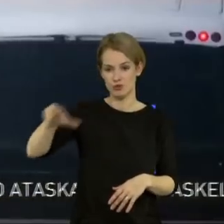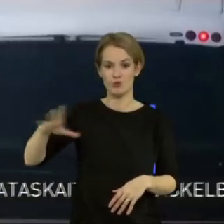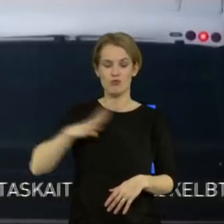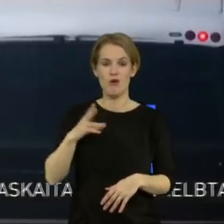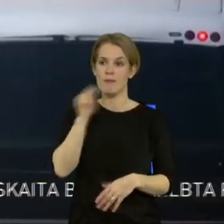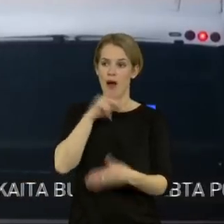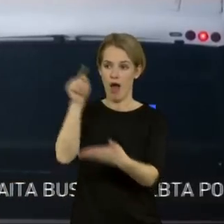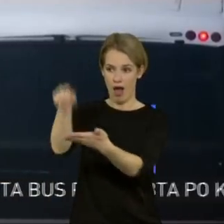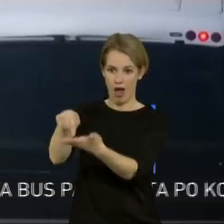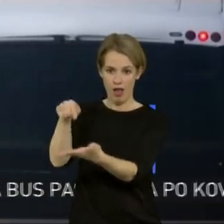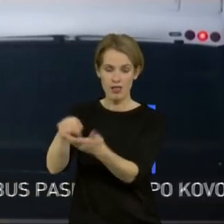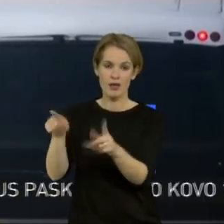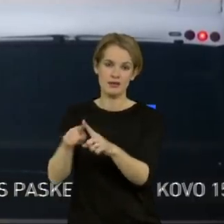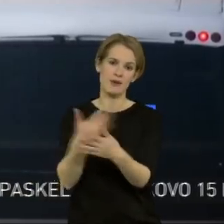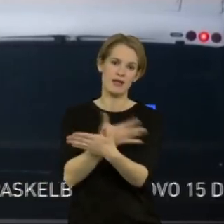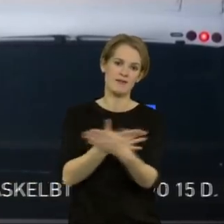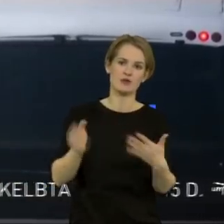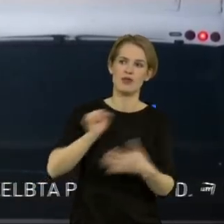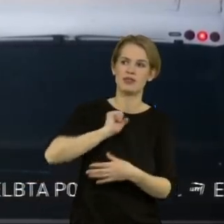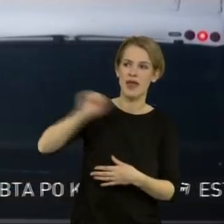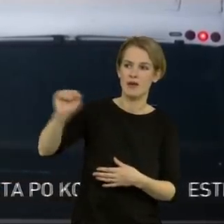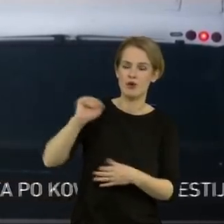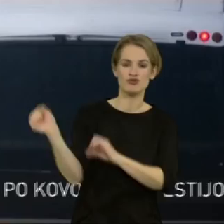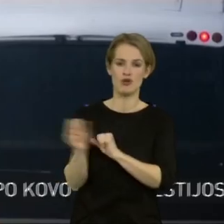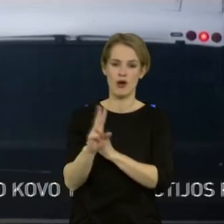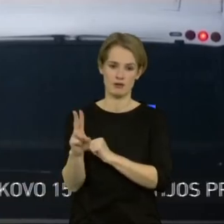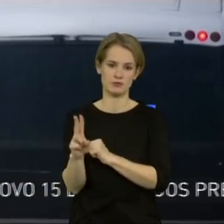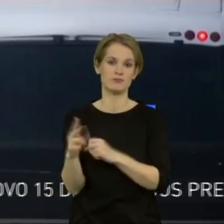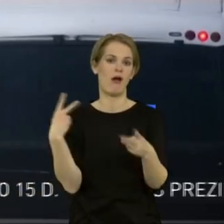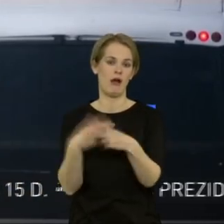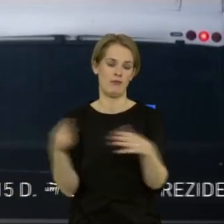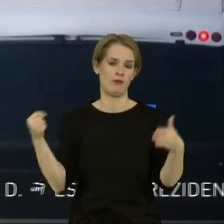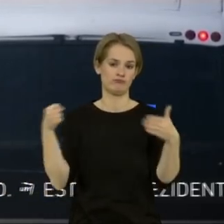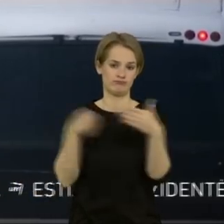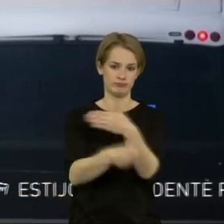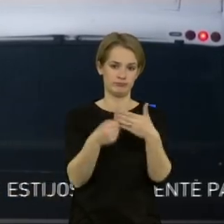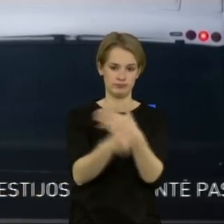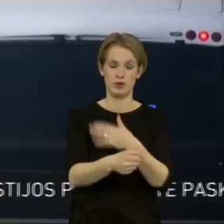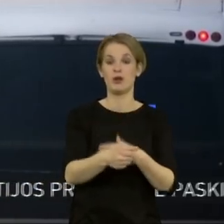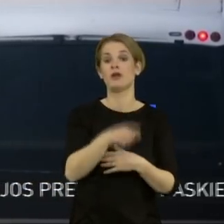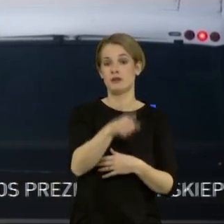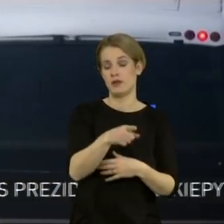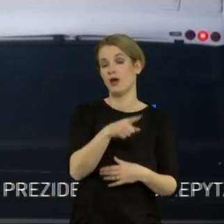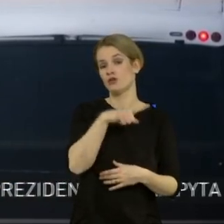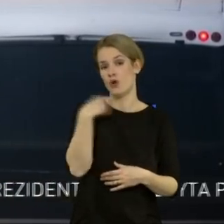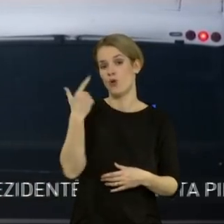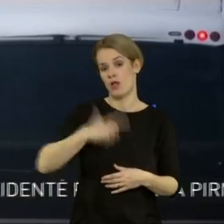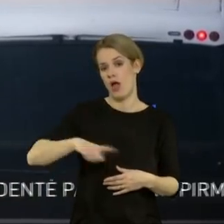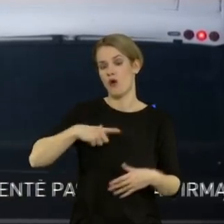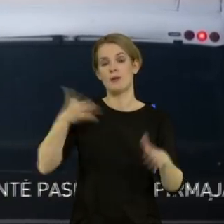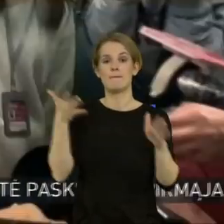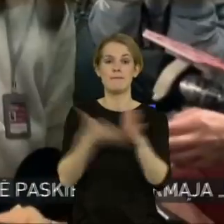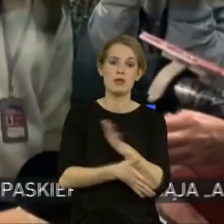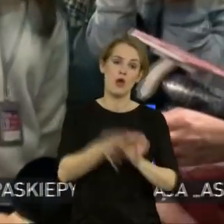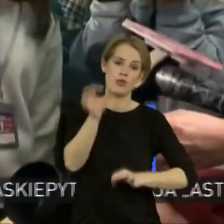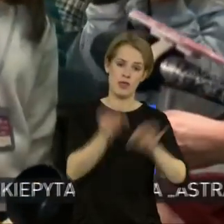įstatymų leidėjai ir žinomi demokratai, pasiusti už grotų, kur ne vieną mėnesį lauks jiems iškeltų bylų nagrinėjimo.